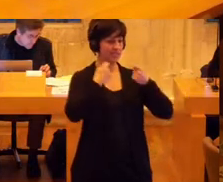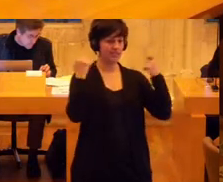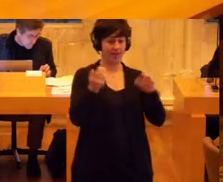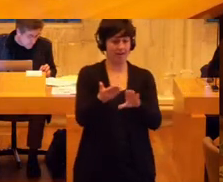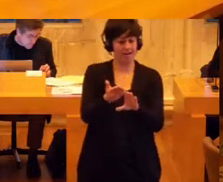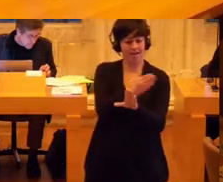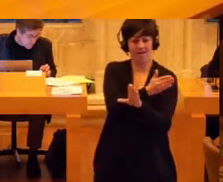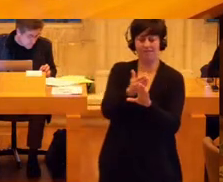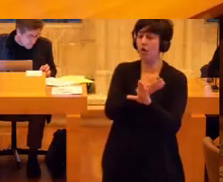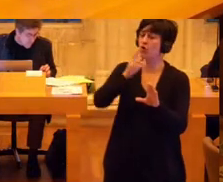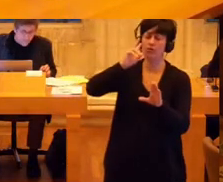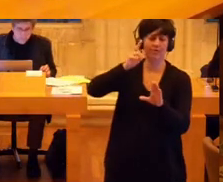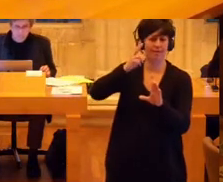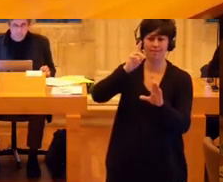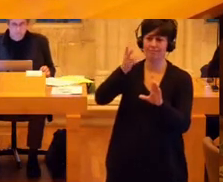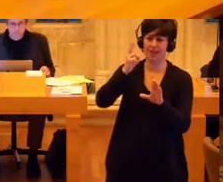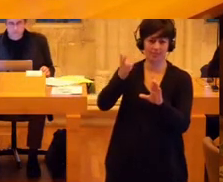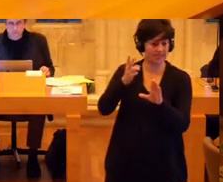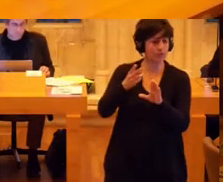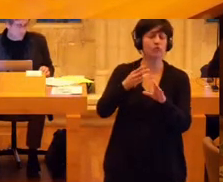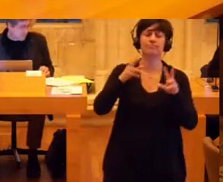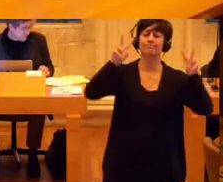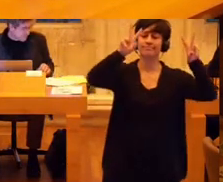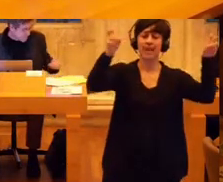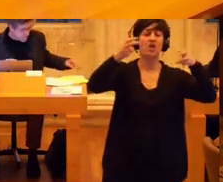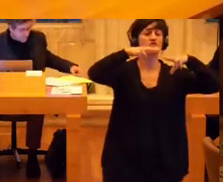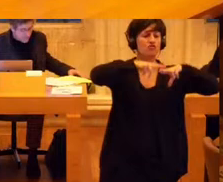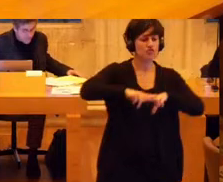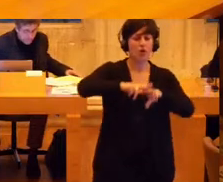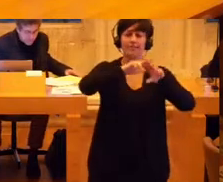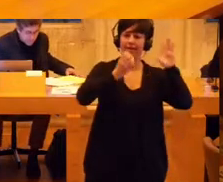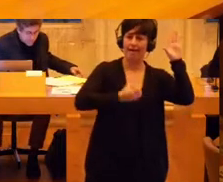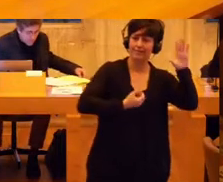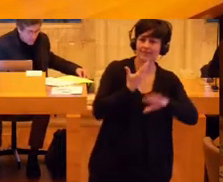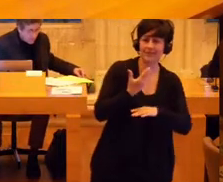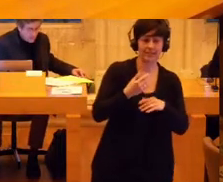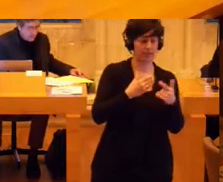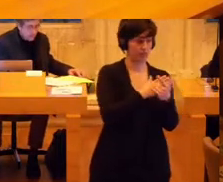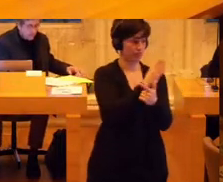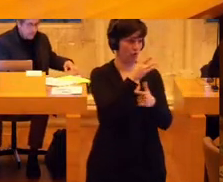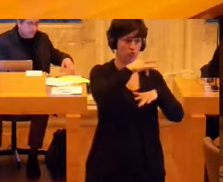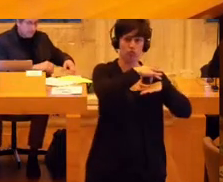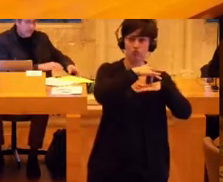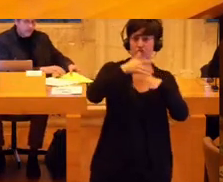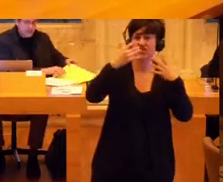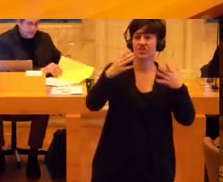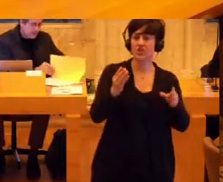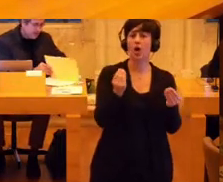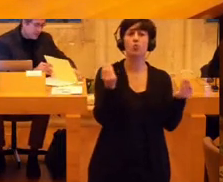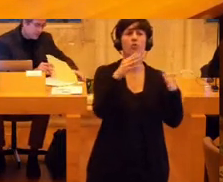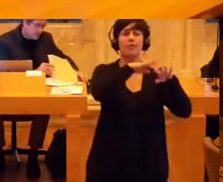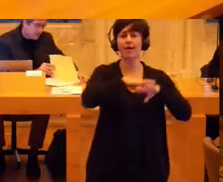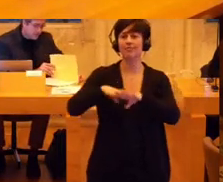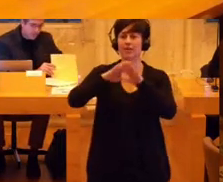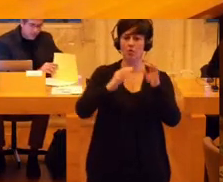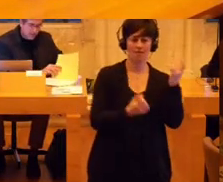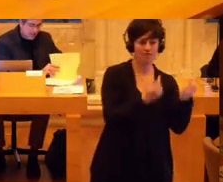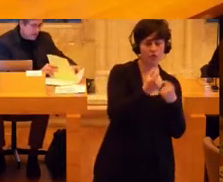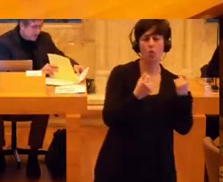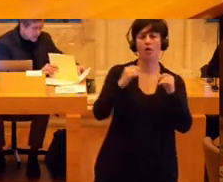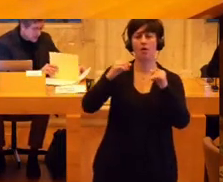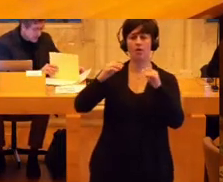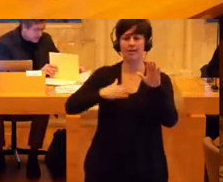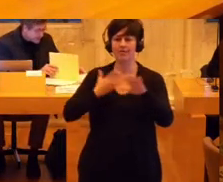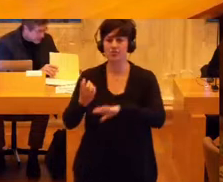précédé, comme d'habitude, de chantiers artistiques. Deux se sont déjà déroulés dans les quartiers de Caen, l'un à Venois, l'autre à la Grâce de